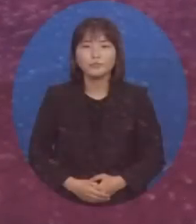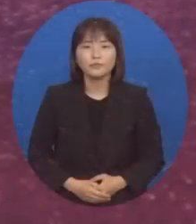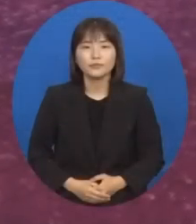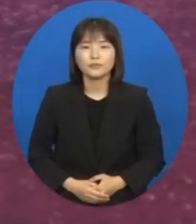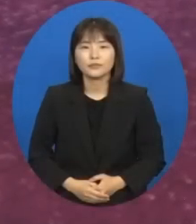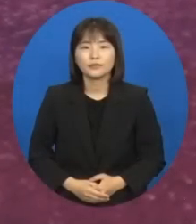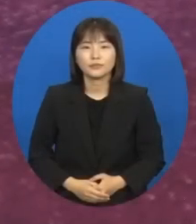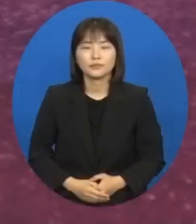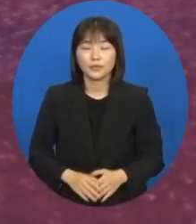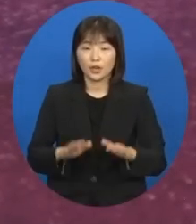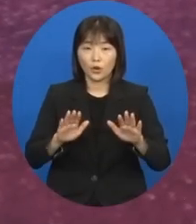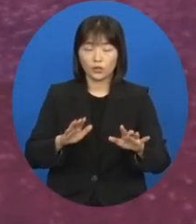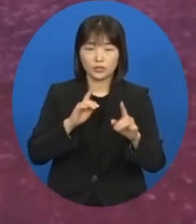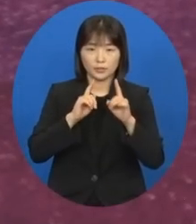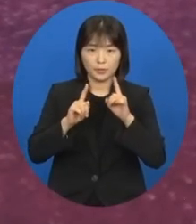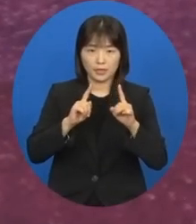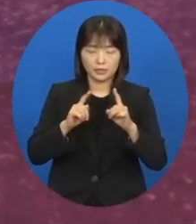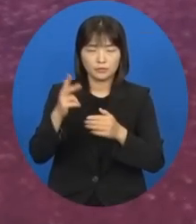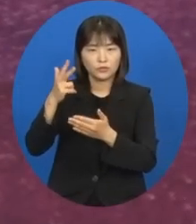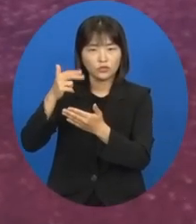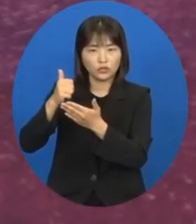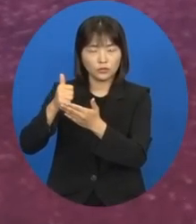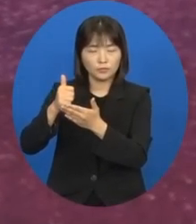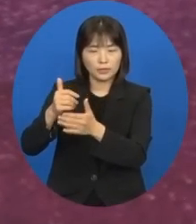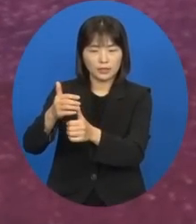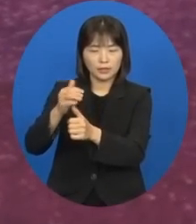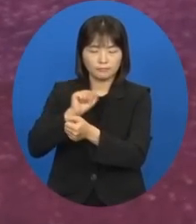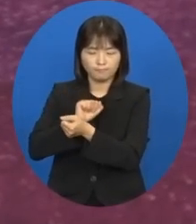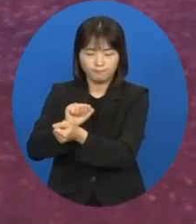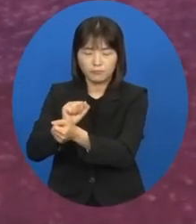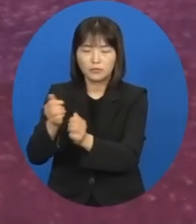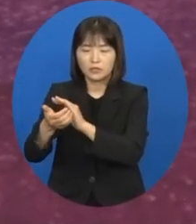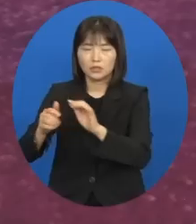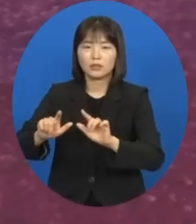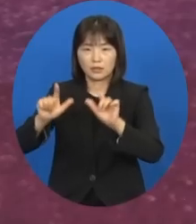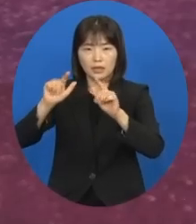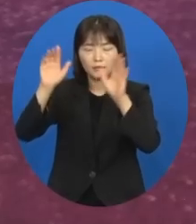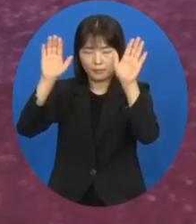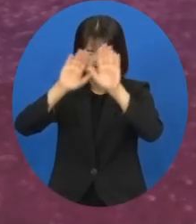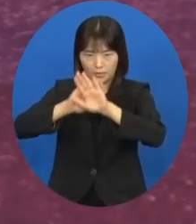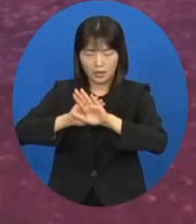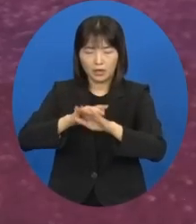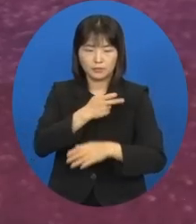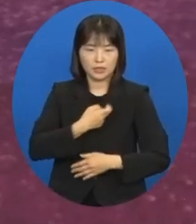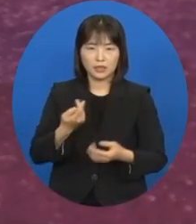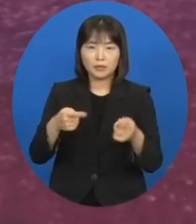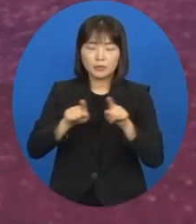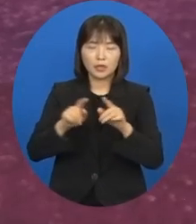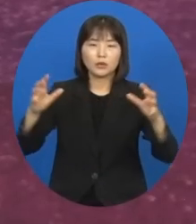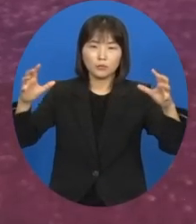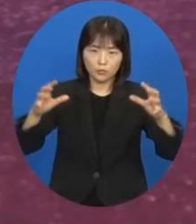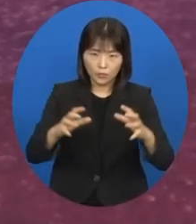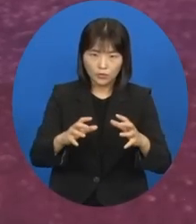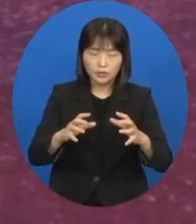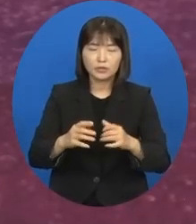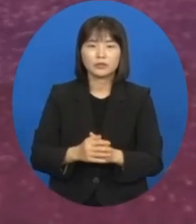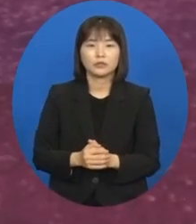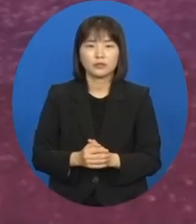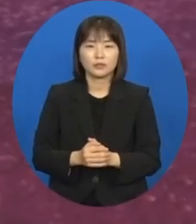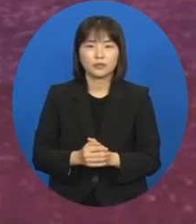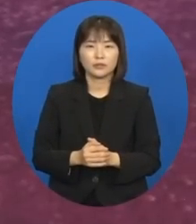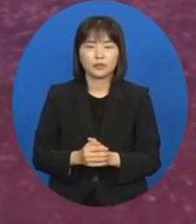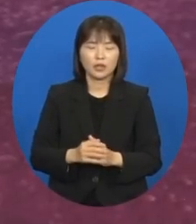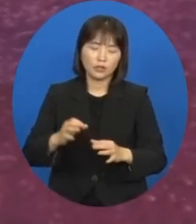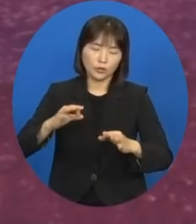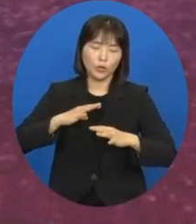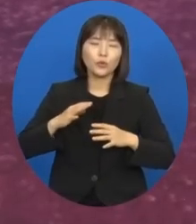오늘 말씀은 주님께서 잡히시기 전날 밤 제자들과 함께 모이셔서 하신